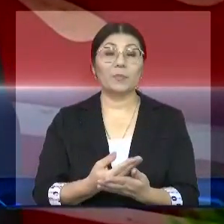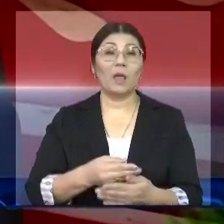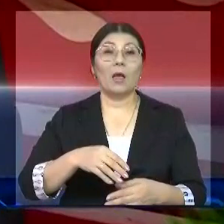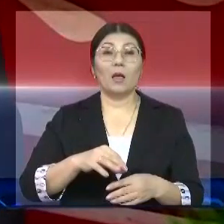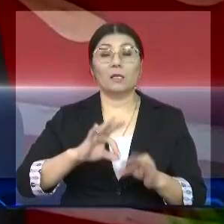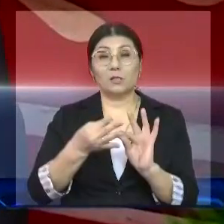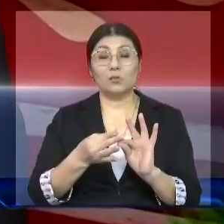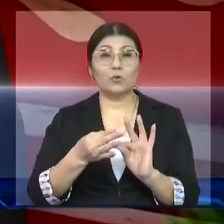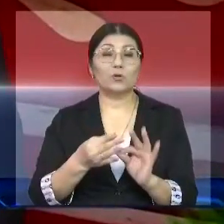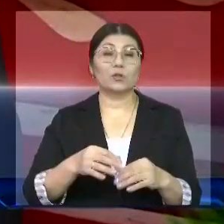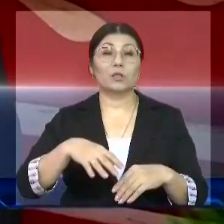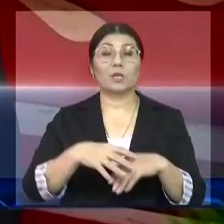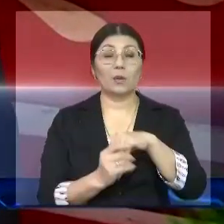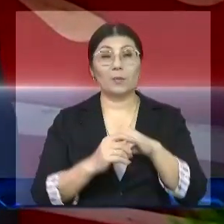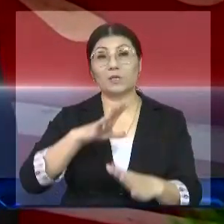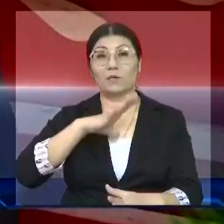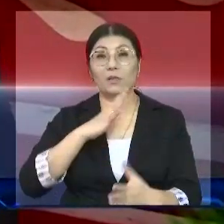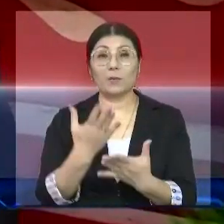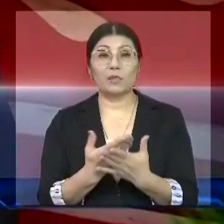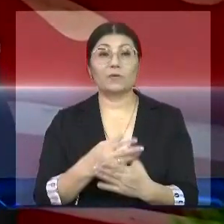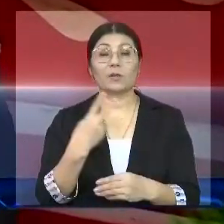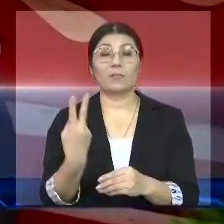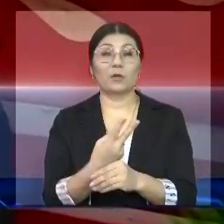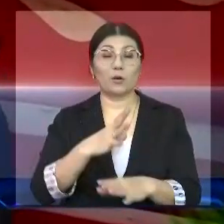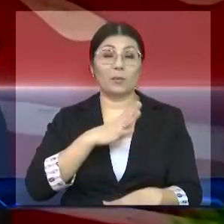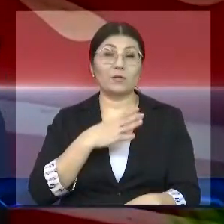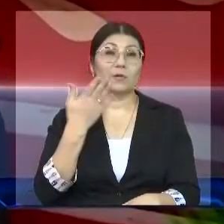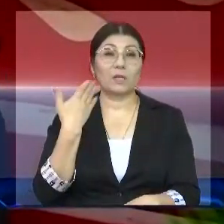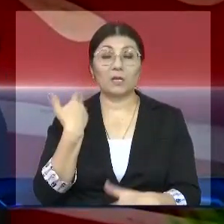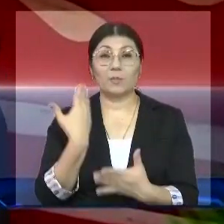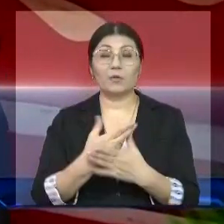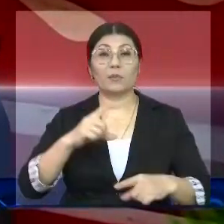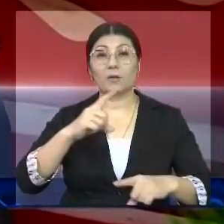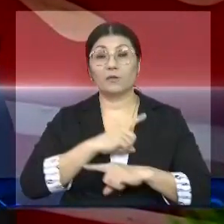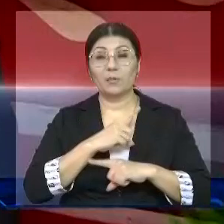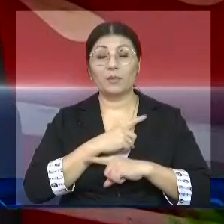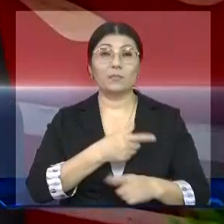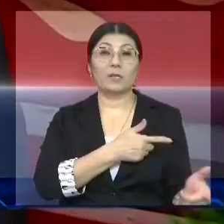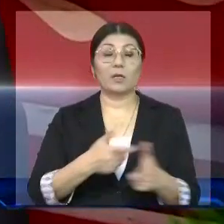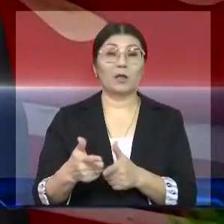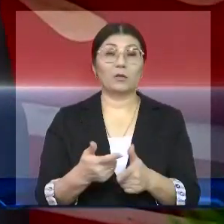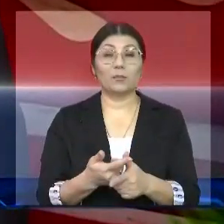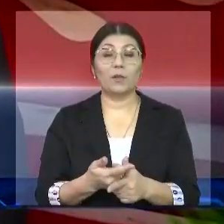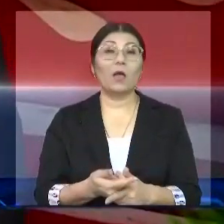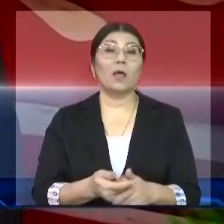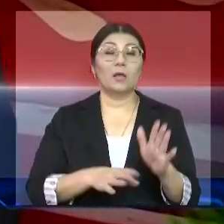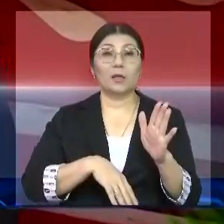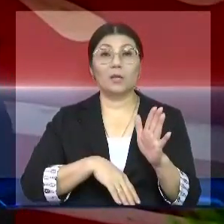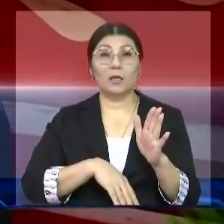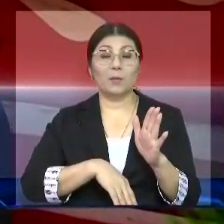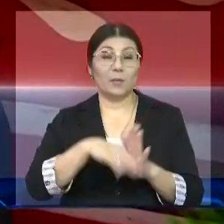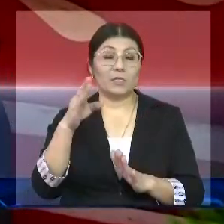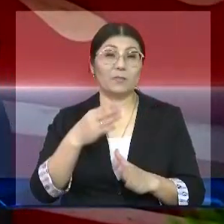психологическом плане, надо было удачно стартовать. Второй бой прошел значительно легче, в финале был готов на 100%, выиграл бой досрочно